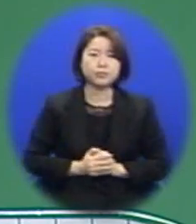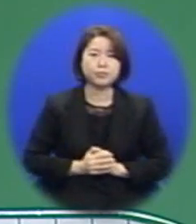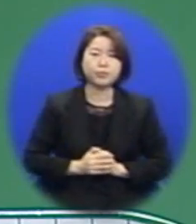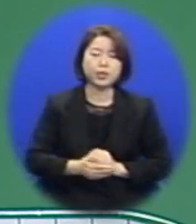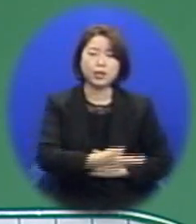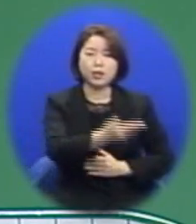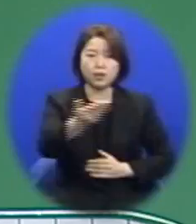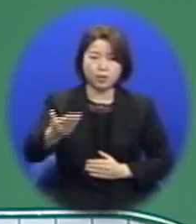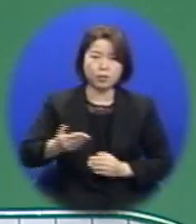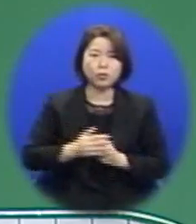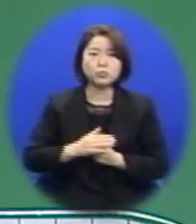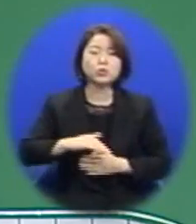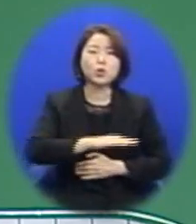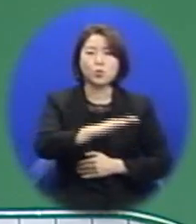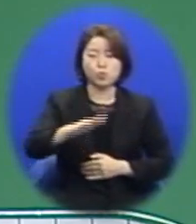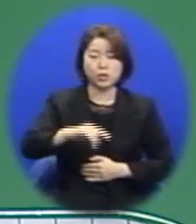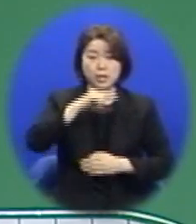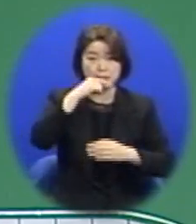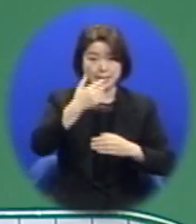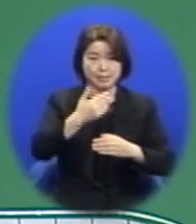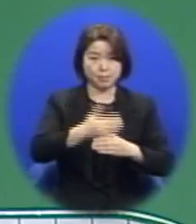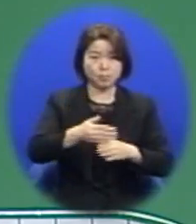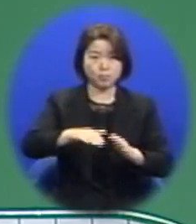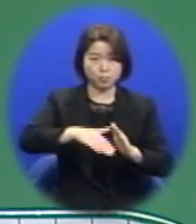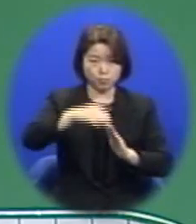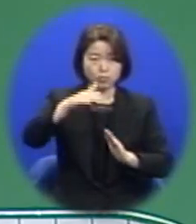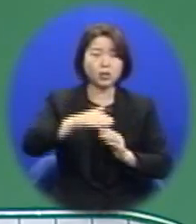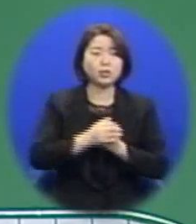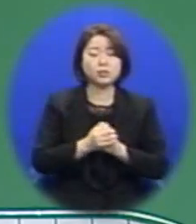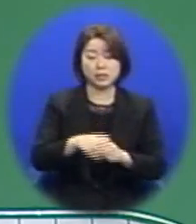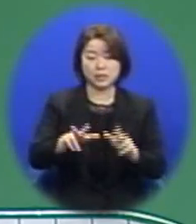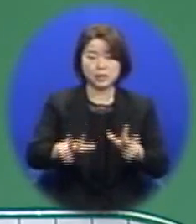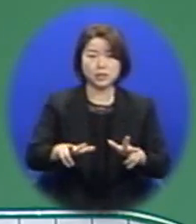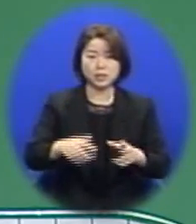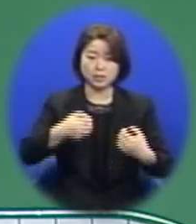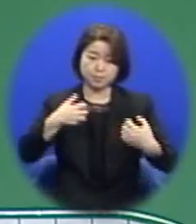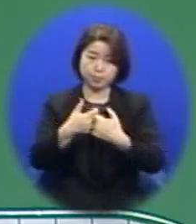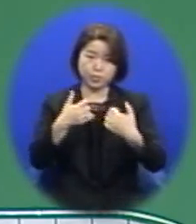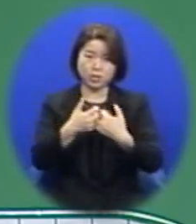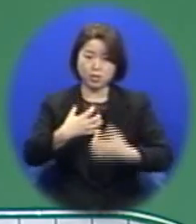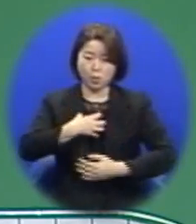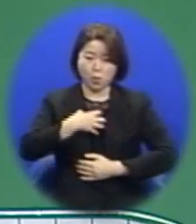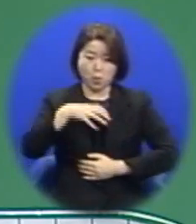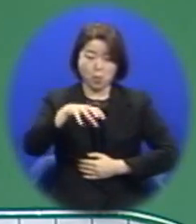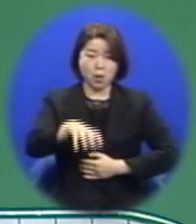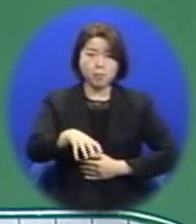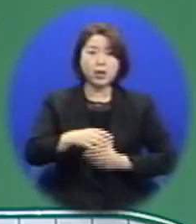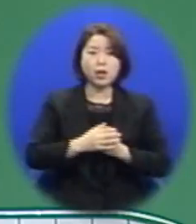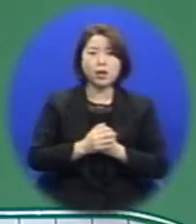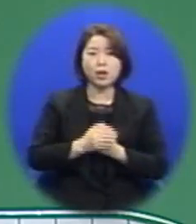여러분 우리가 북한을 지금 전쟁의 위협 앞에서